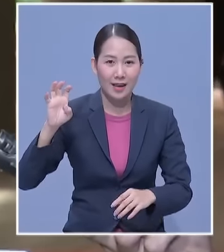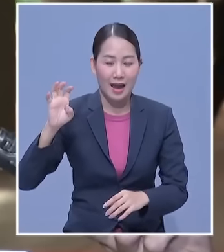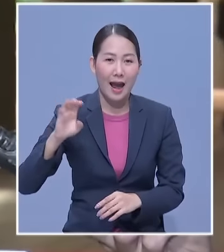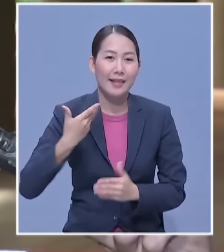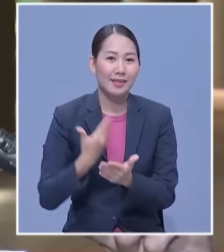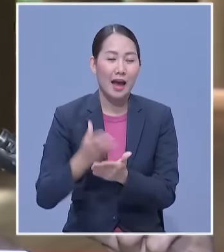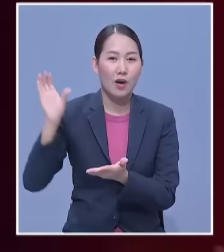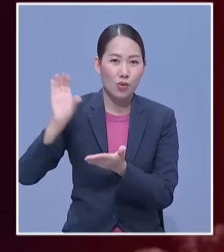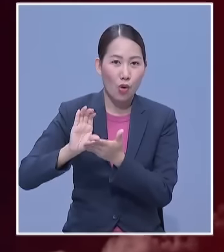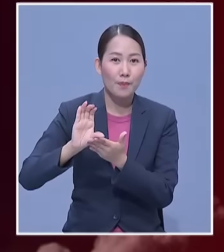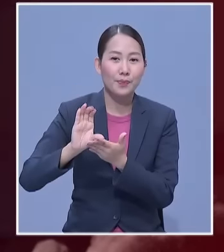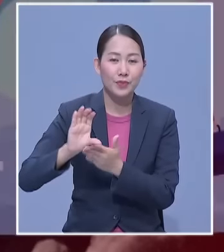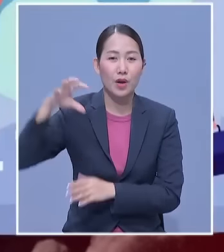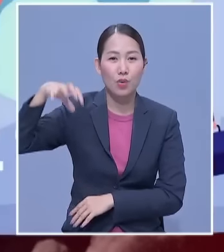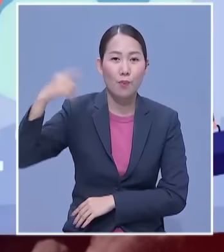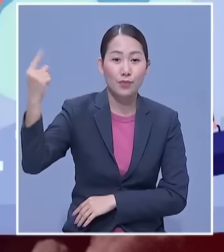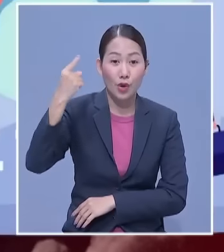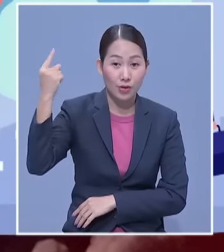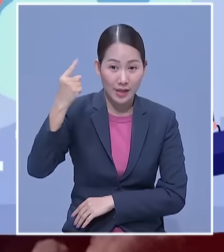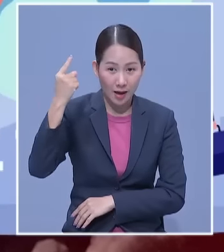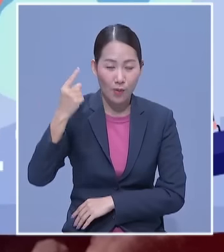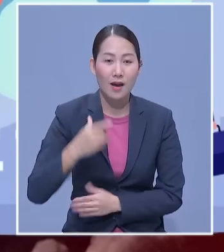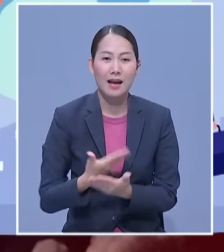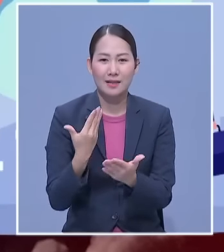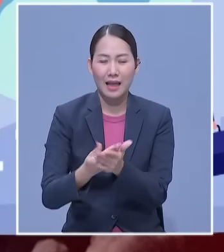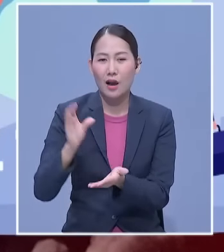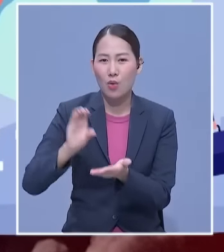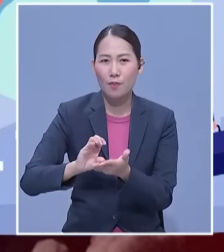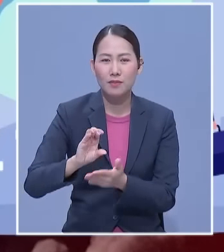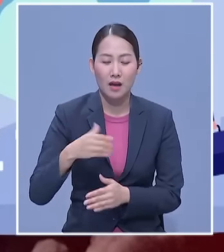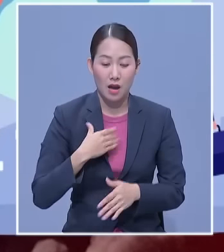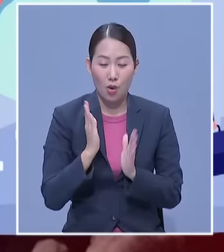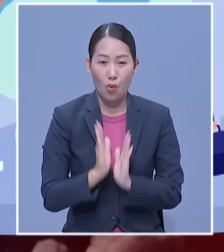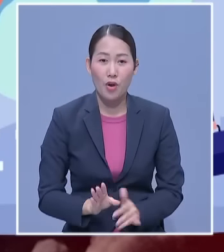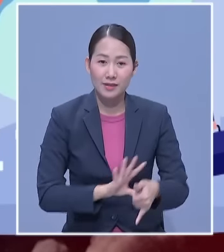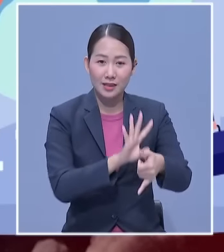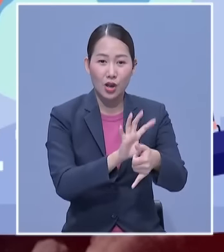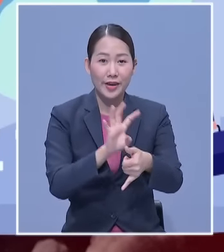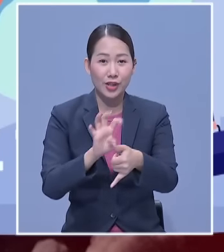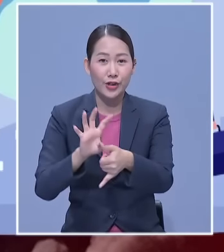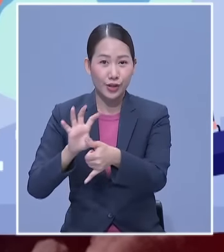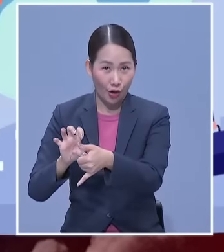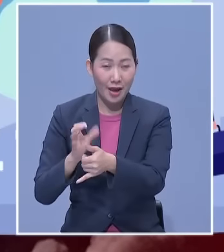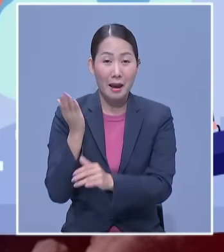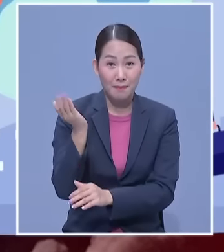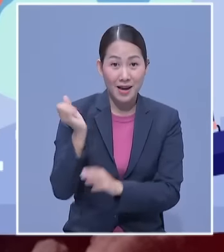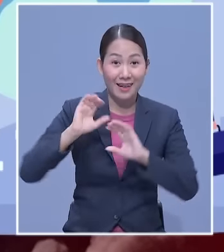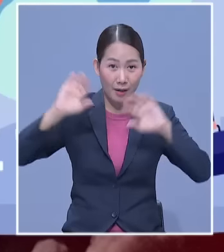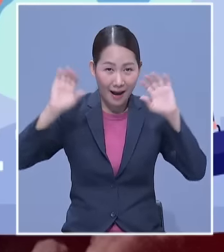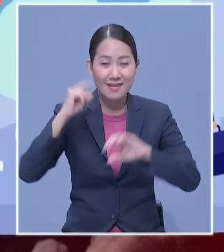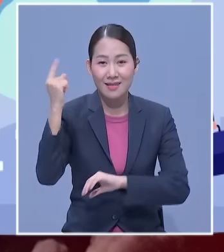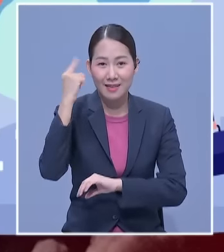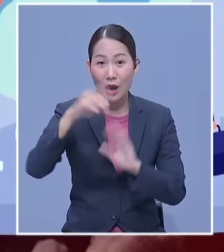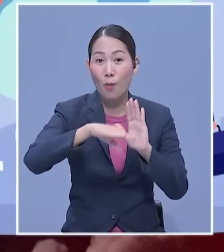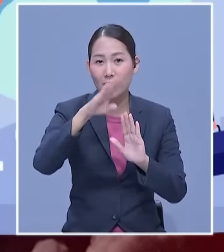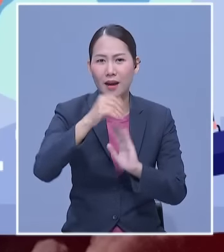ไทยรวมทั้งหมด 4ล้านบาทมองว่า 400บาทมันเล็กไปจึงมอบหมายให้ไปหารือกันกับกระทรวงการคลังหาแหล่ง